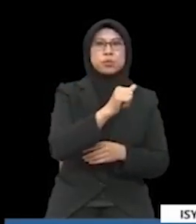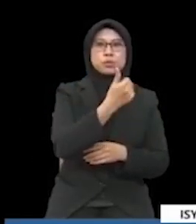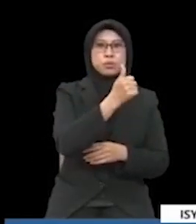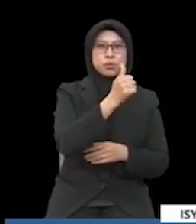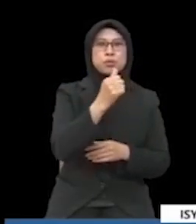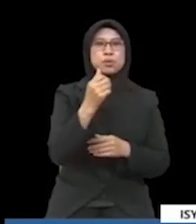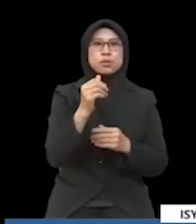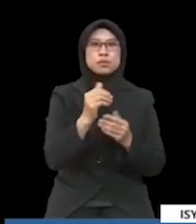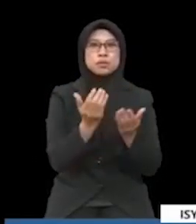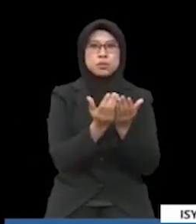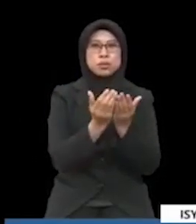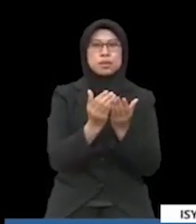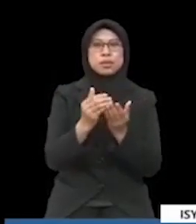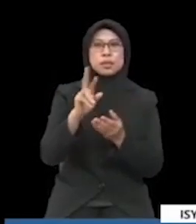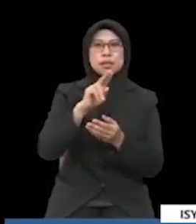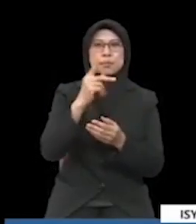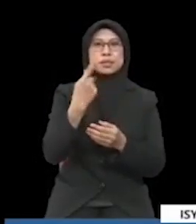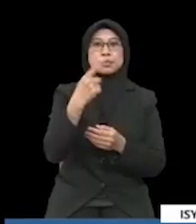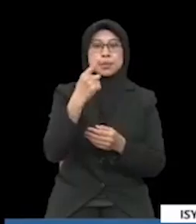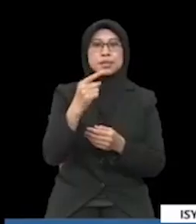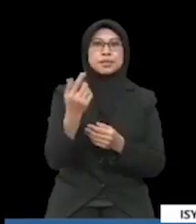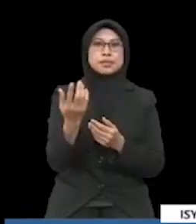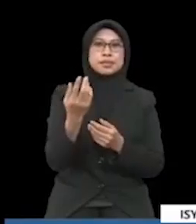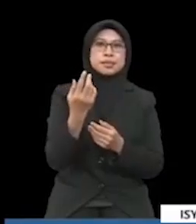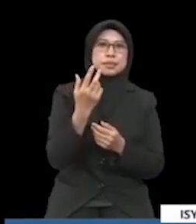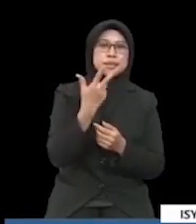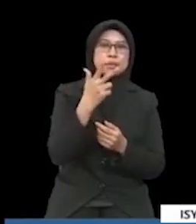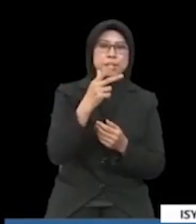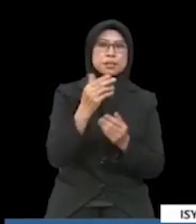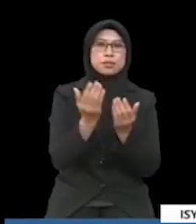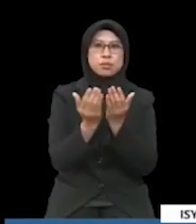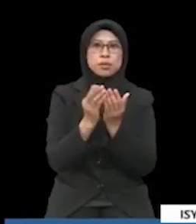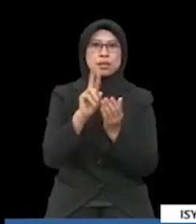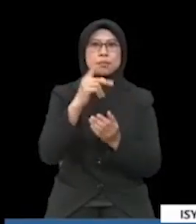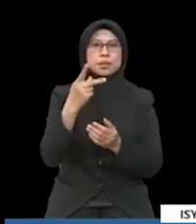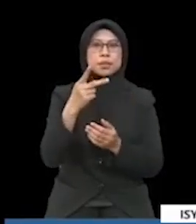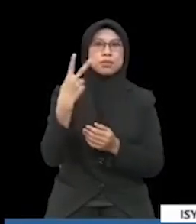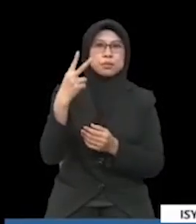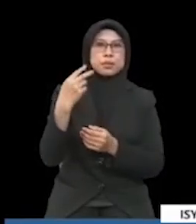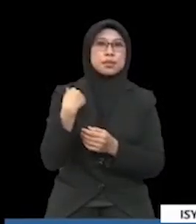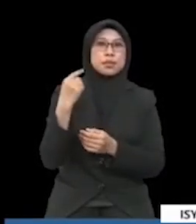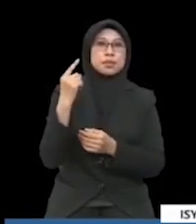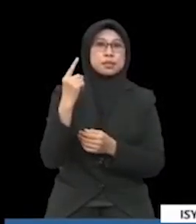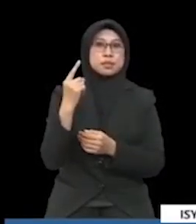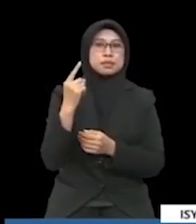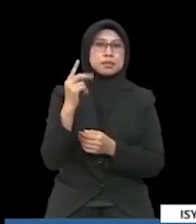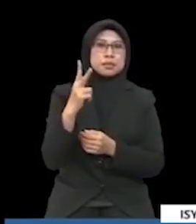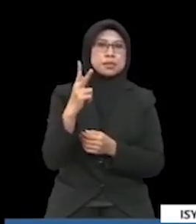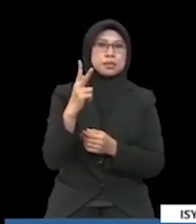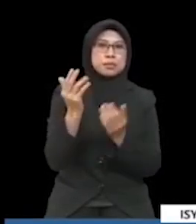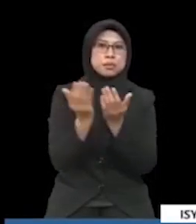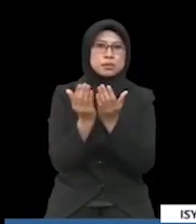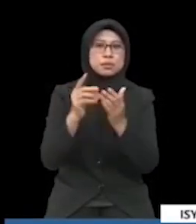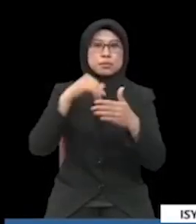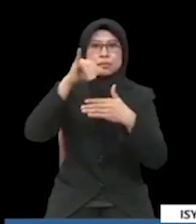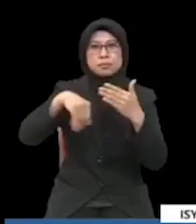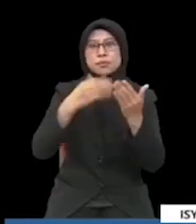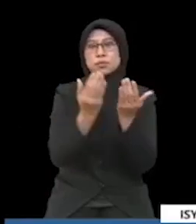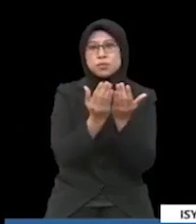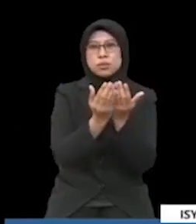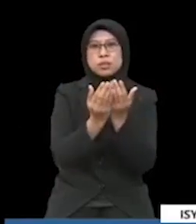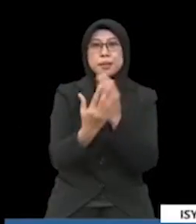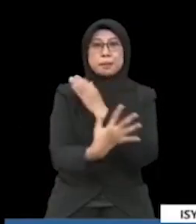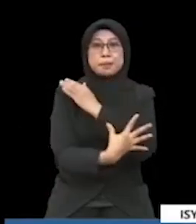areke 1113 BOS sekolah areke ke-12 rapi 13 buah sekolah Project